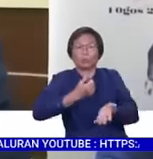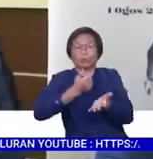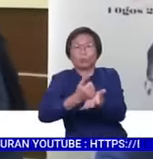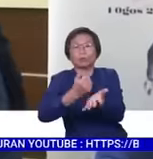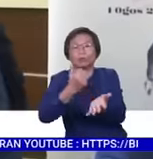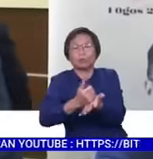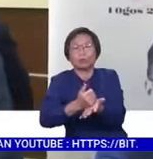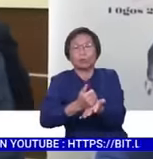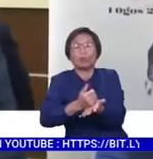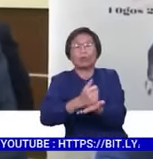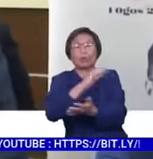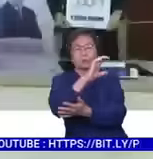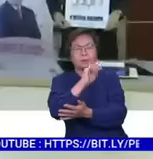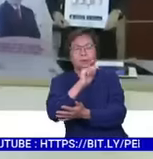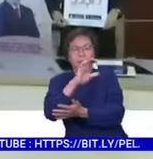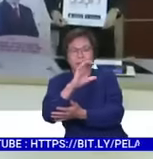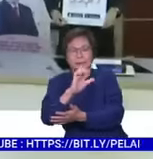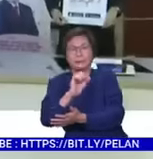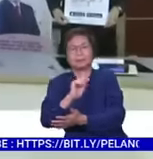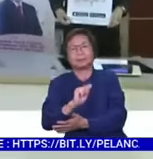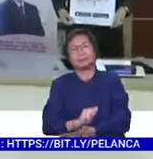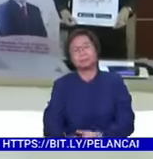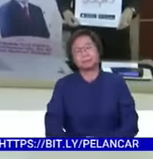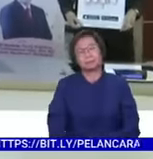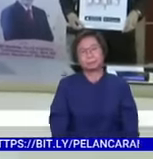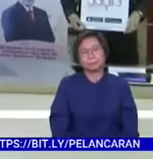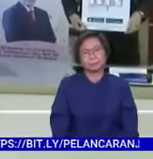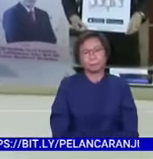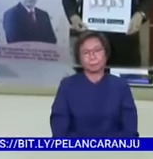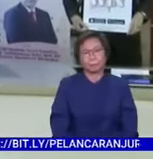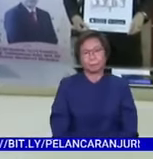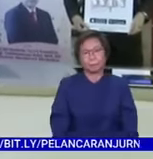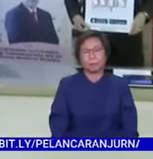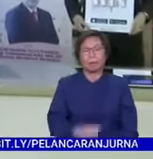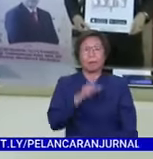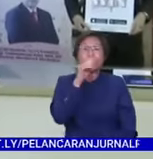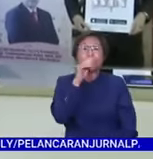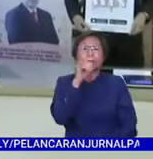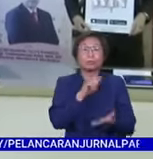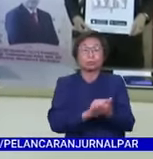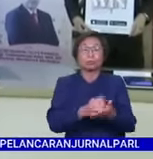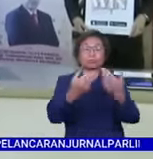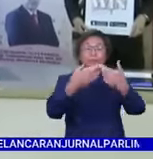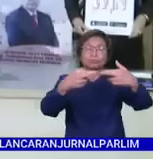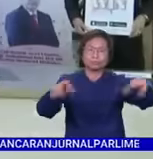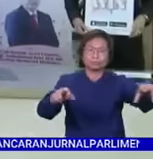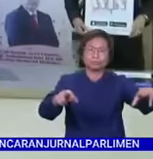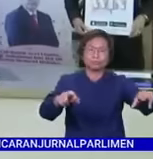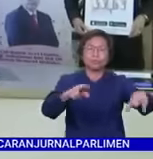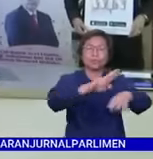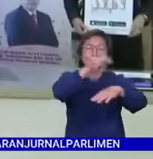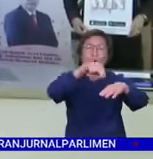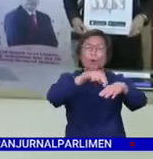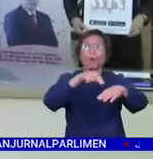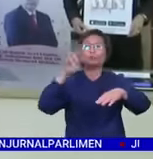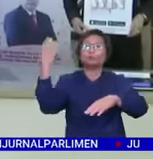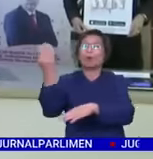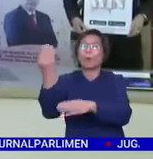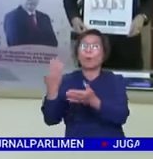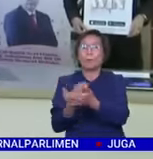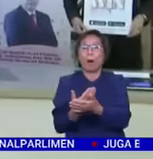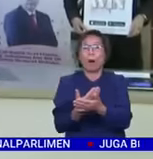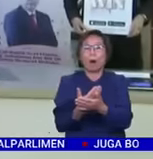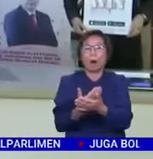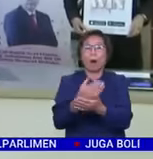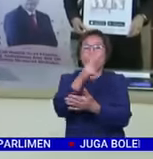opini pusat sini nanti dia berkata demikian selepas melancarkan norma baru camp in